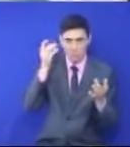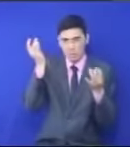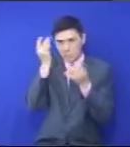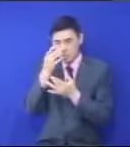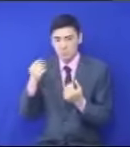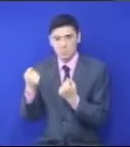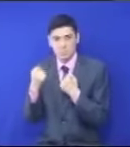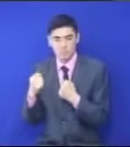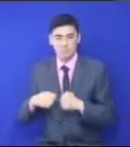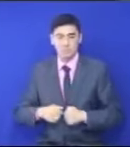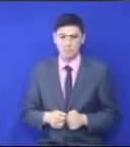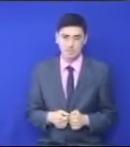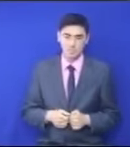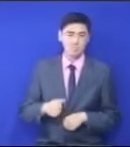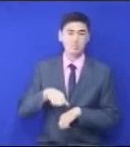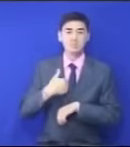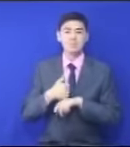спорте.